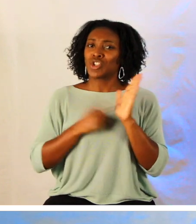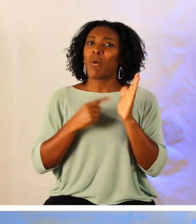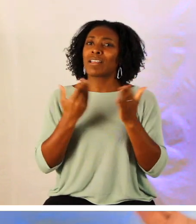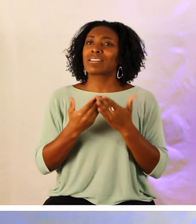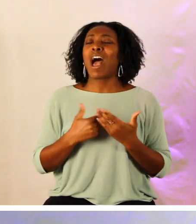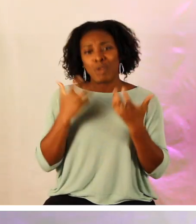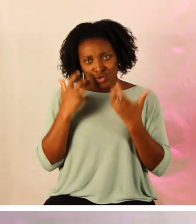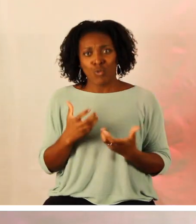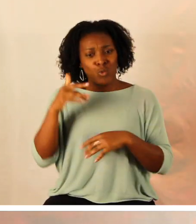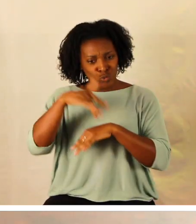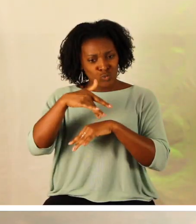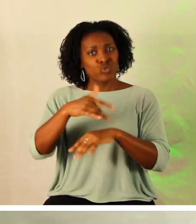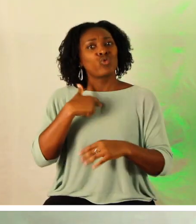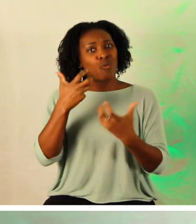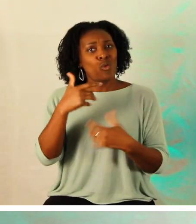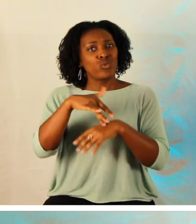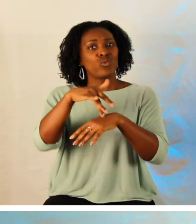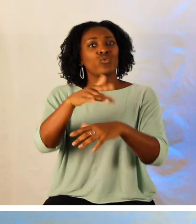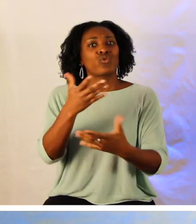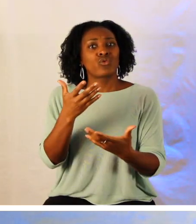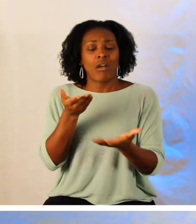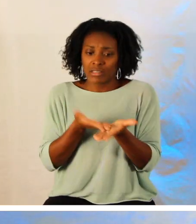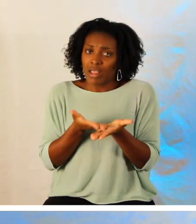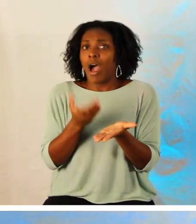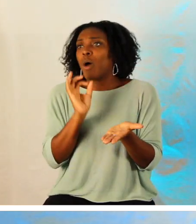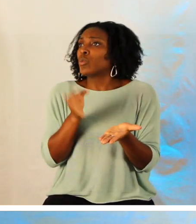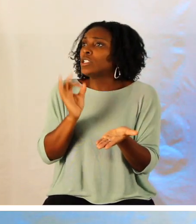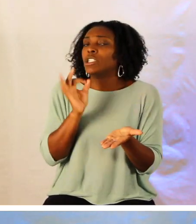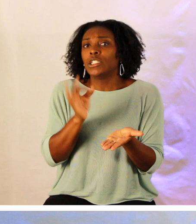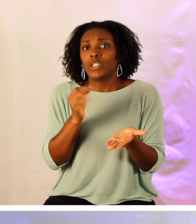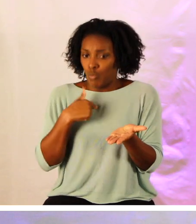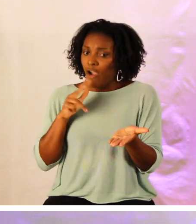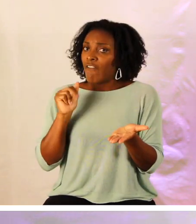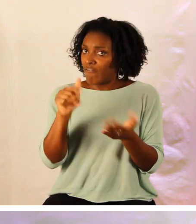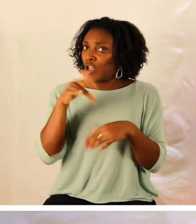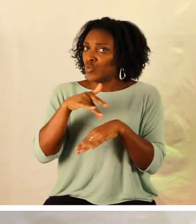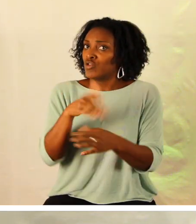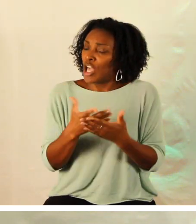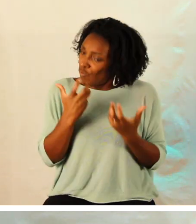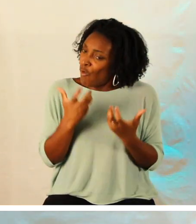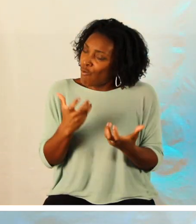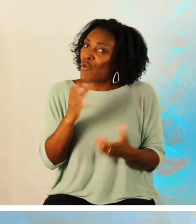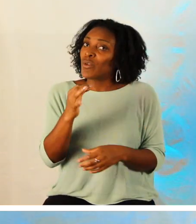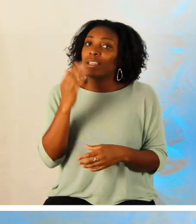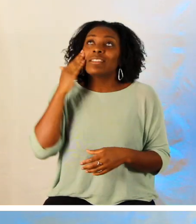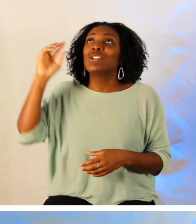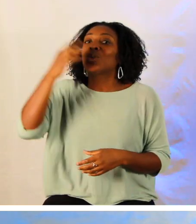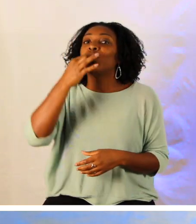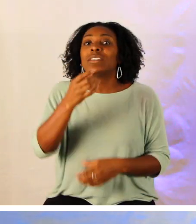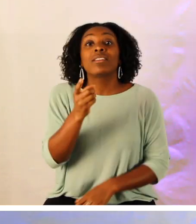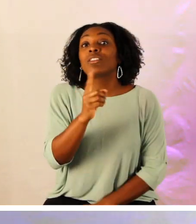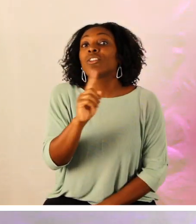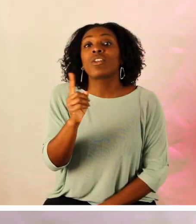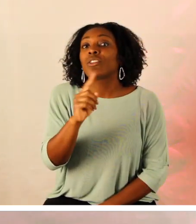on ne va pas passer à côté. Et que ça, on va le vivre coûte que coûte, quoi. Et si Dieu te disait, là, du